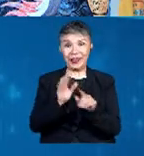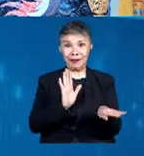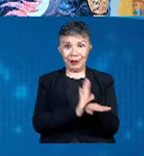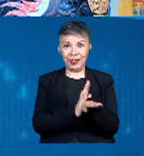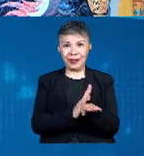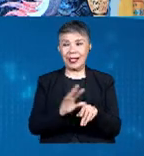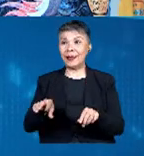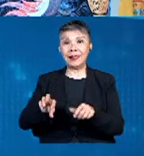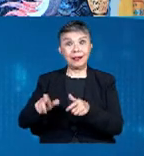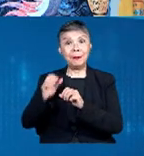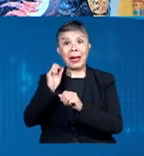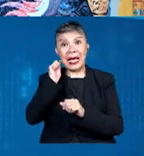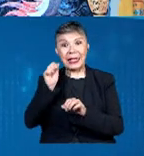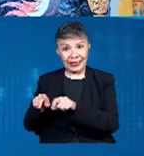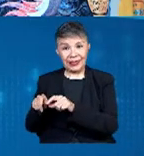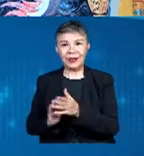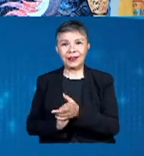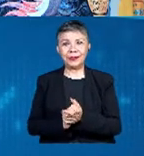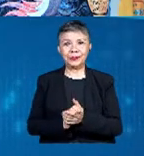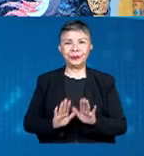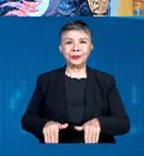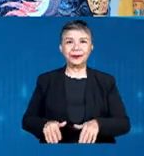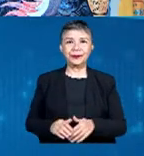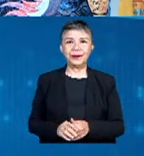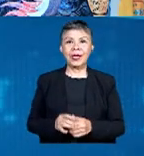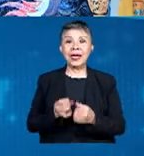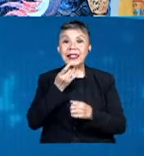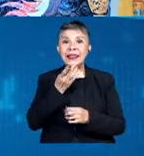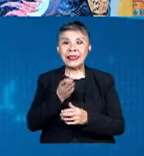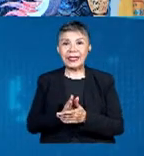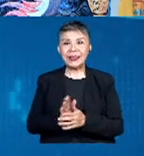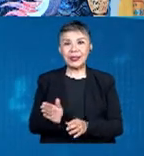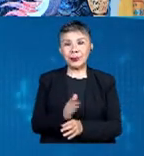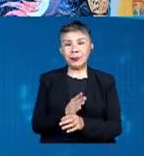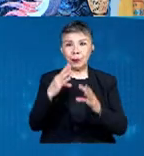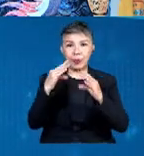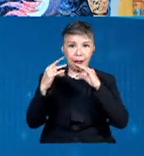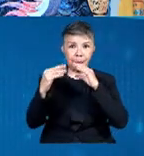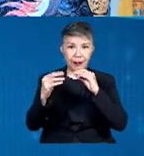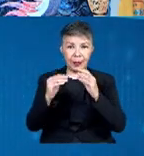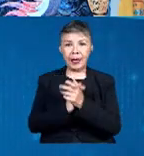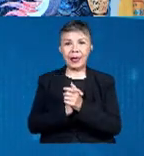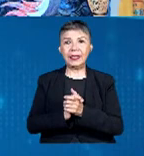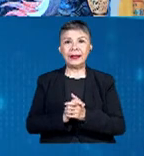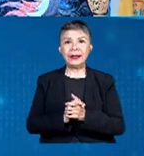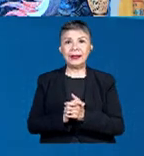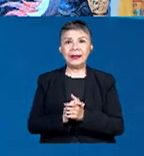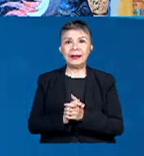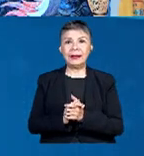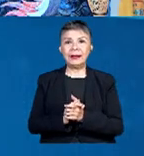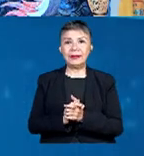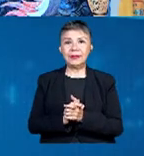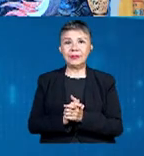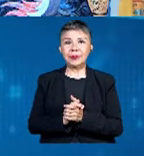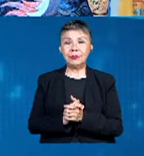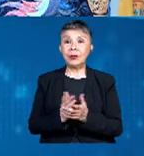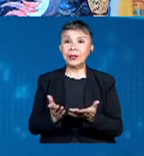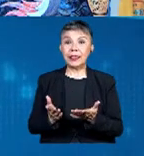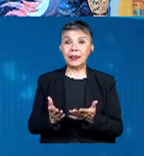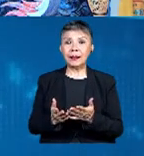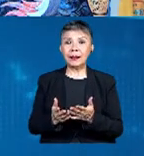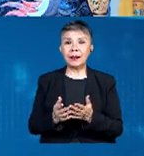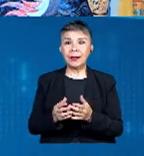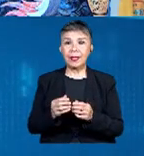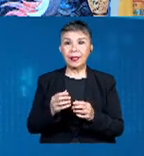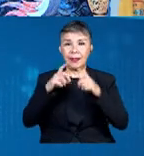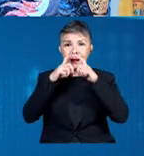Angki dan teman-teman lain. Izin Pak Chandra, sebelum saya berbincang dan juga kita berbincang lebih jauh, boleh